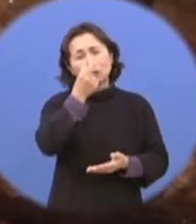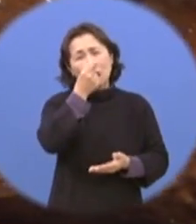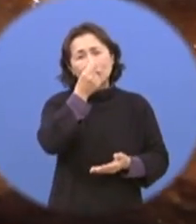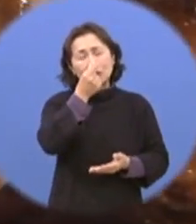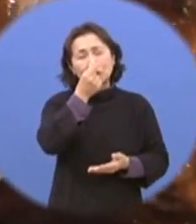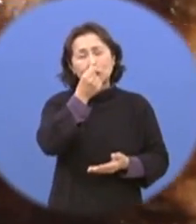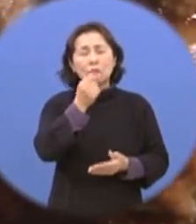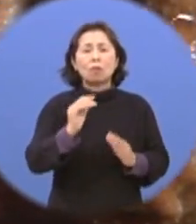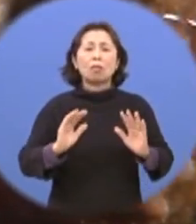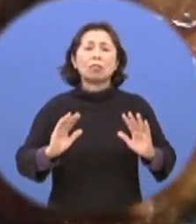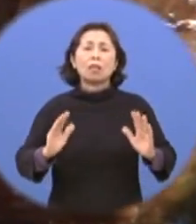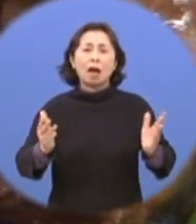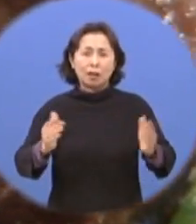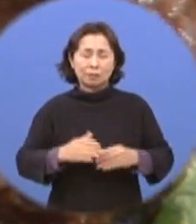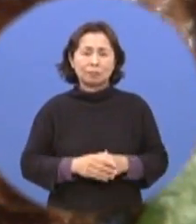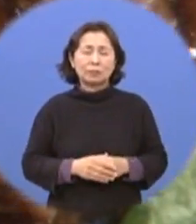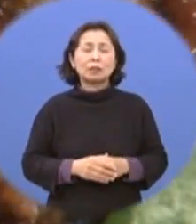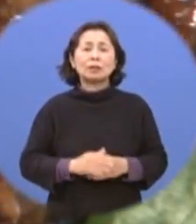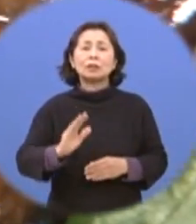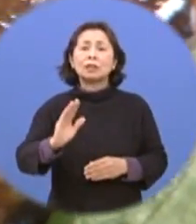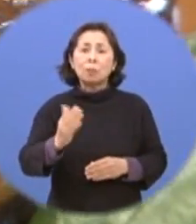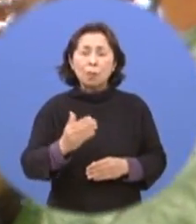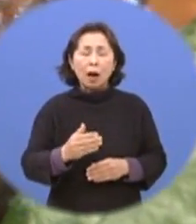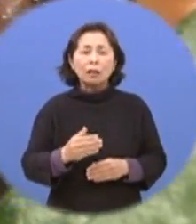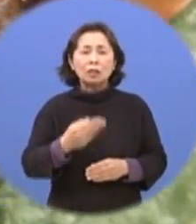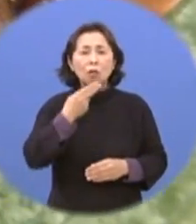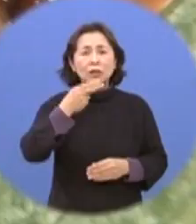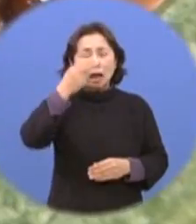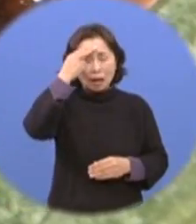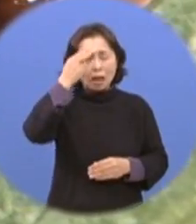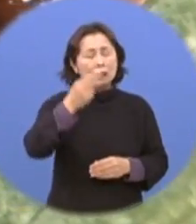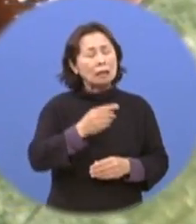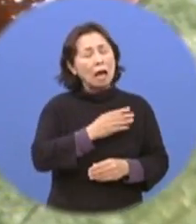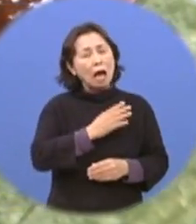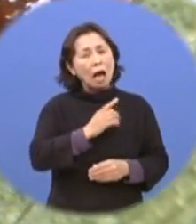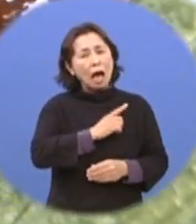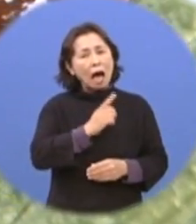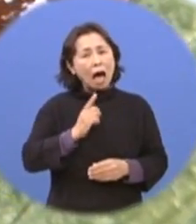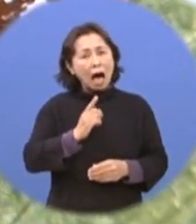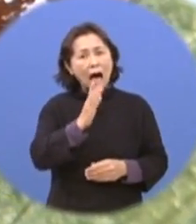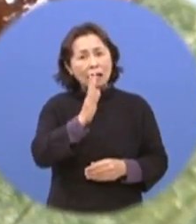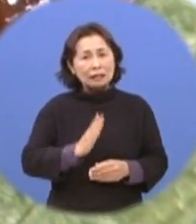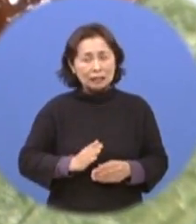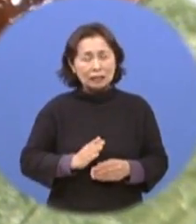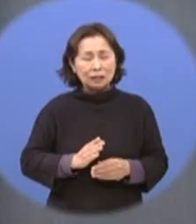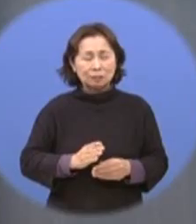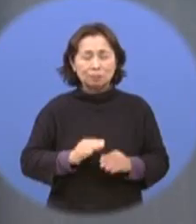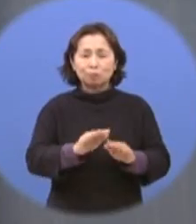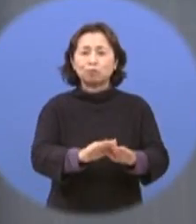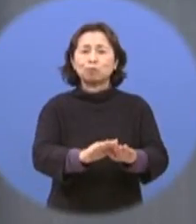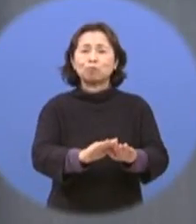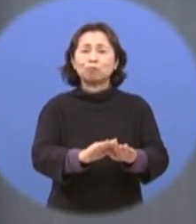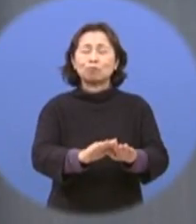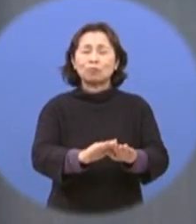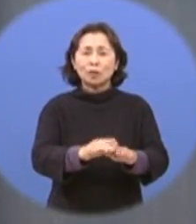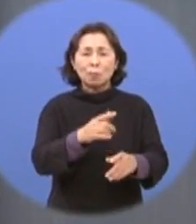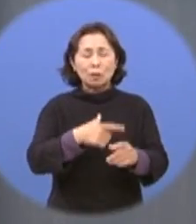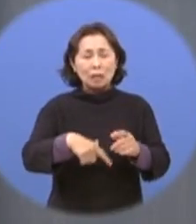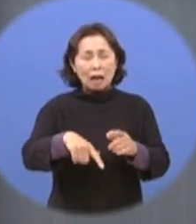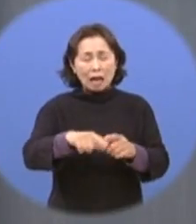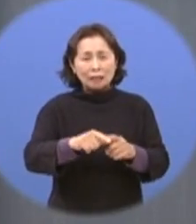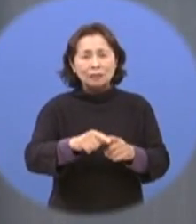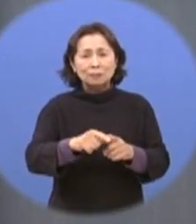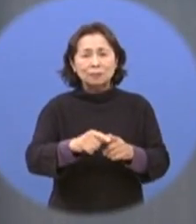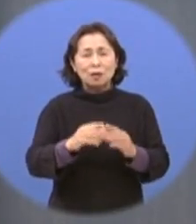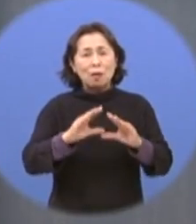も先に半日漬け込むことによってさらに重心になったり臭みもているので漬け込ん